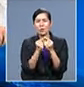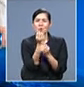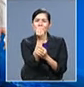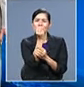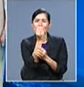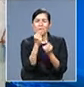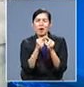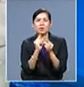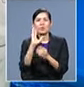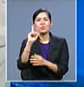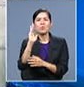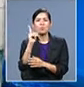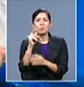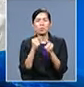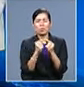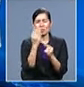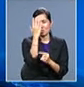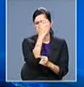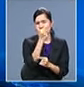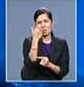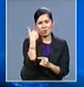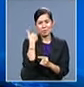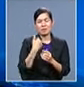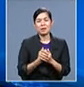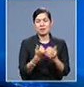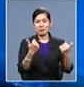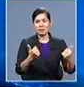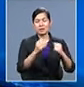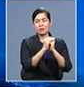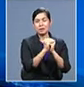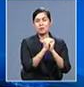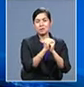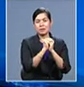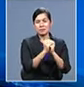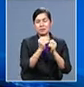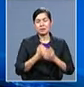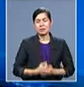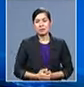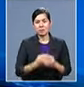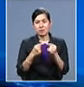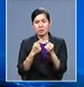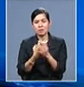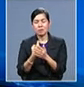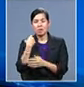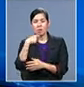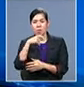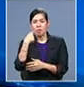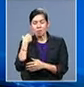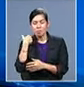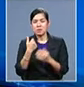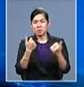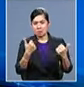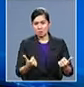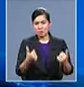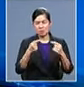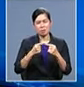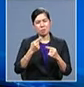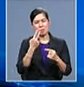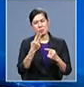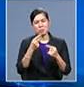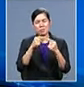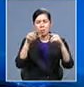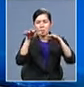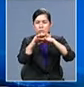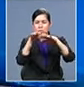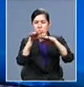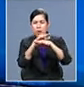านเร็วกว่าปกติ3วันเลยนะครับส่วนจีนตอนใต้ฮ่องกงมาเก๊าไทเปความชื้นบริเวณนี้กำลังมีเพิ่มขึ้นทำให้อากาศไม่ค่อยสดใสมีหมอกเ